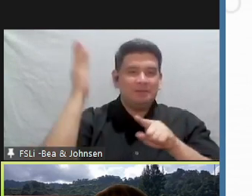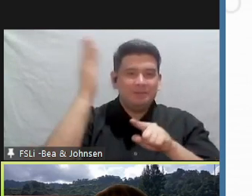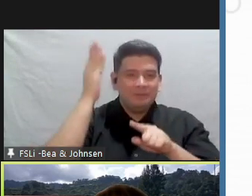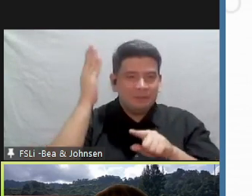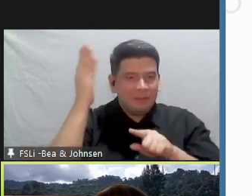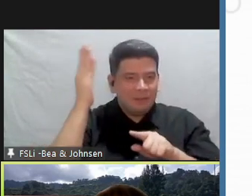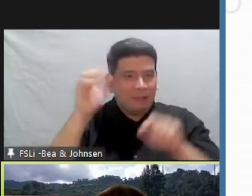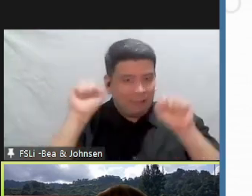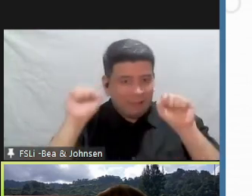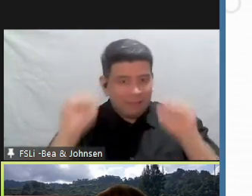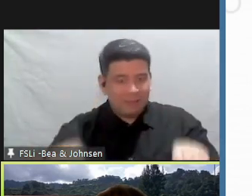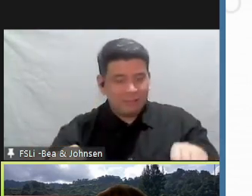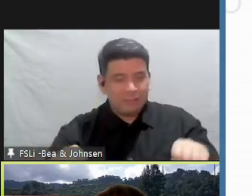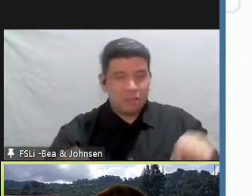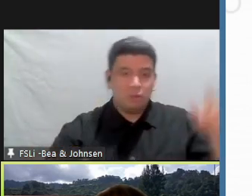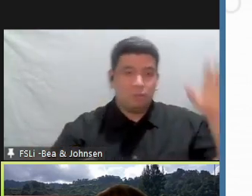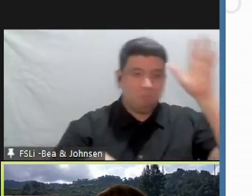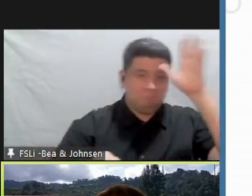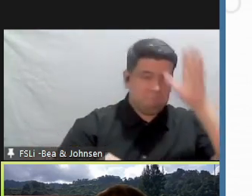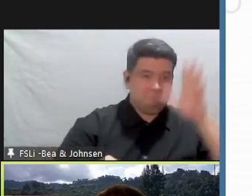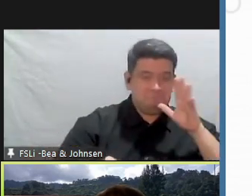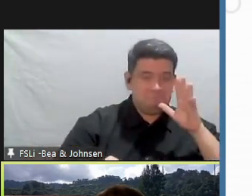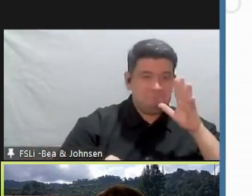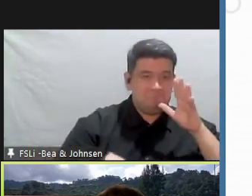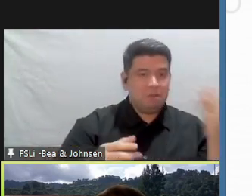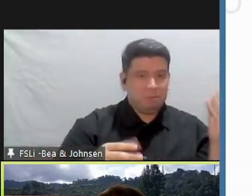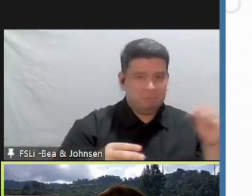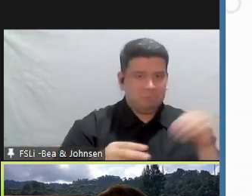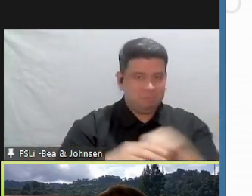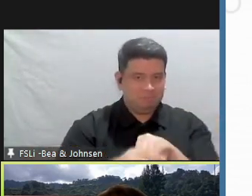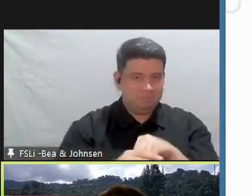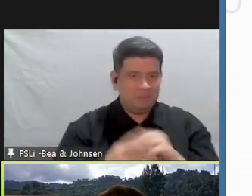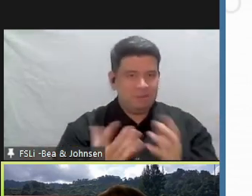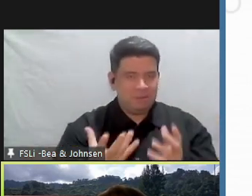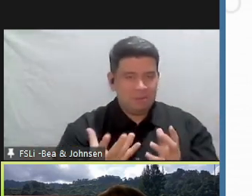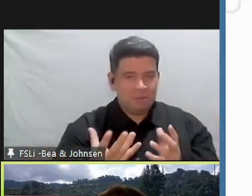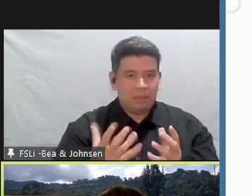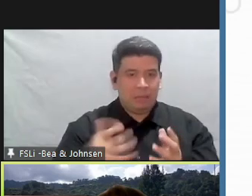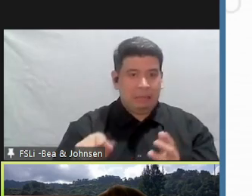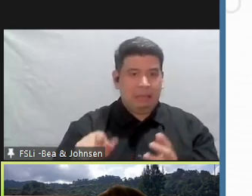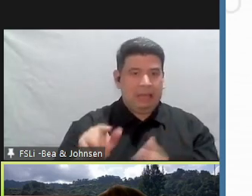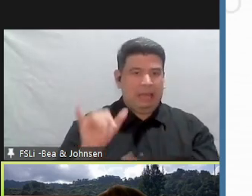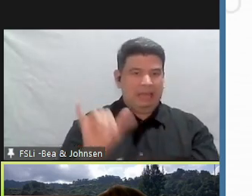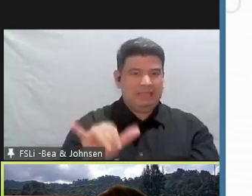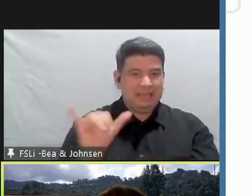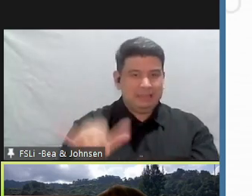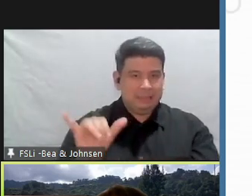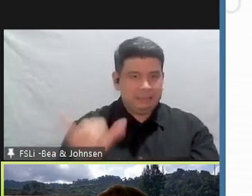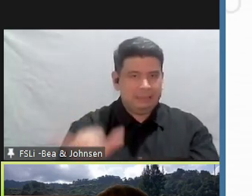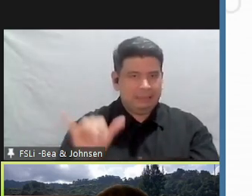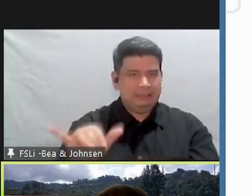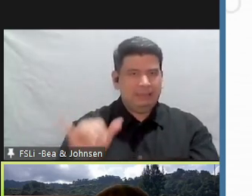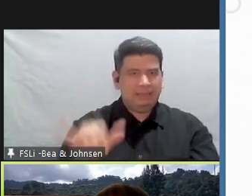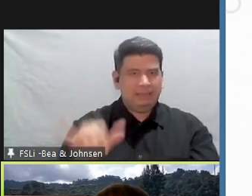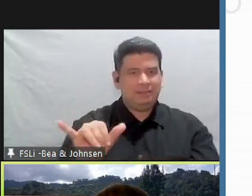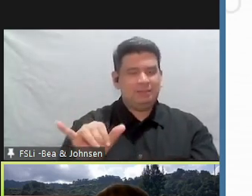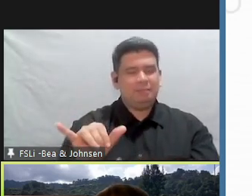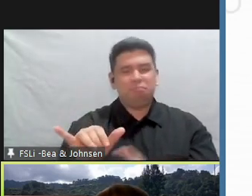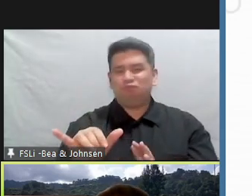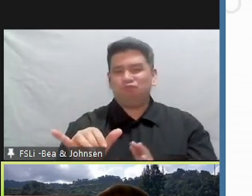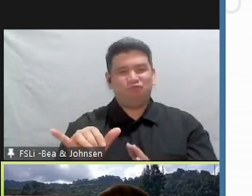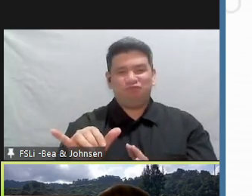community. Nababawasan din ang absenteeism at dropping out, ano? Kaya yung kwento po ni